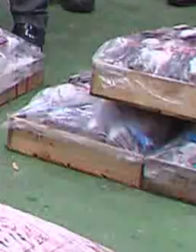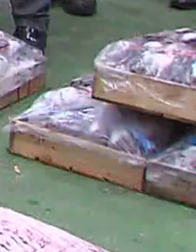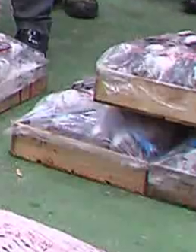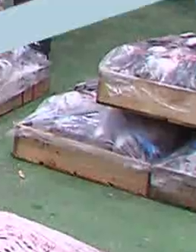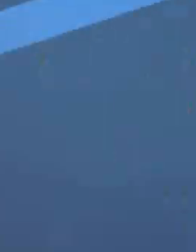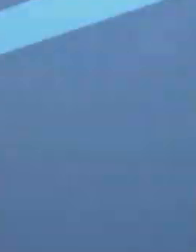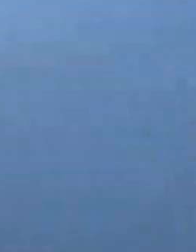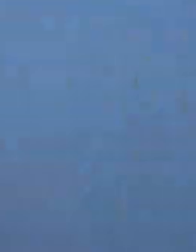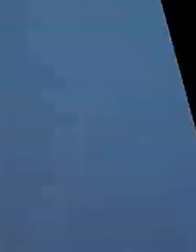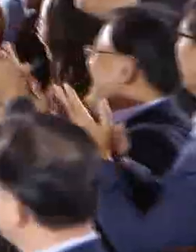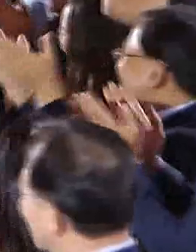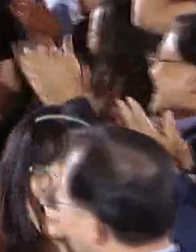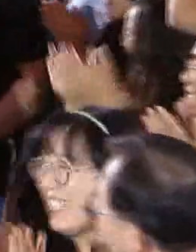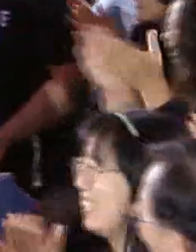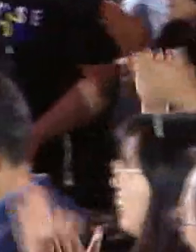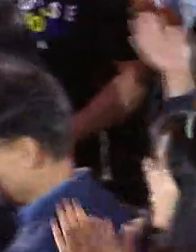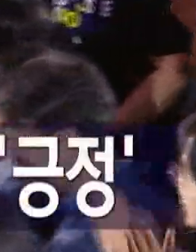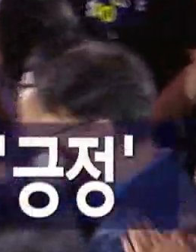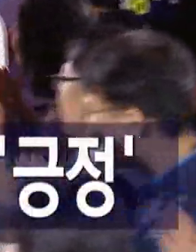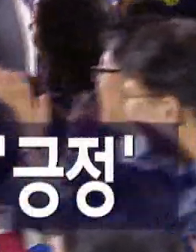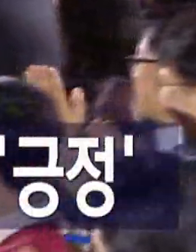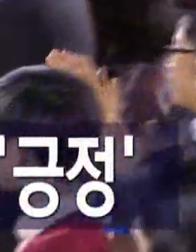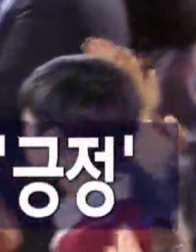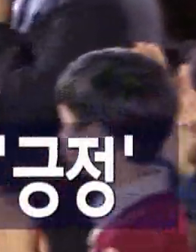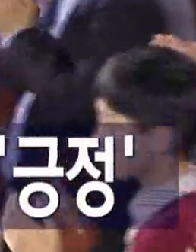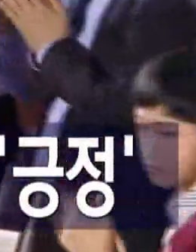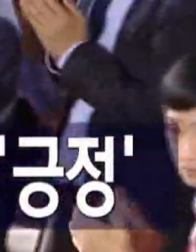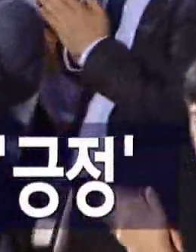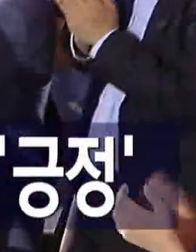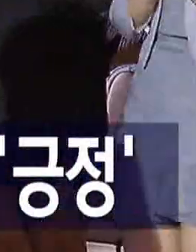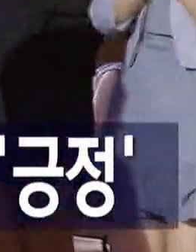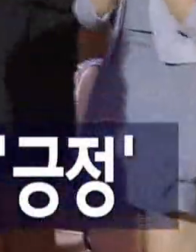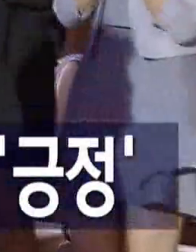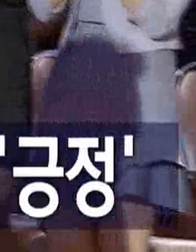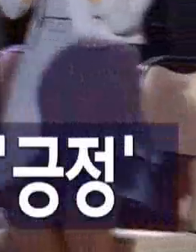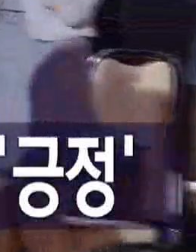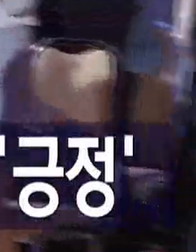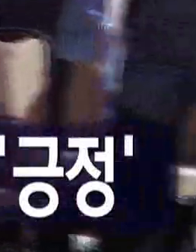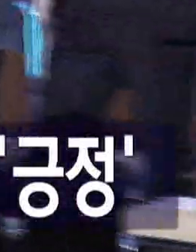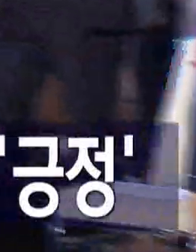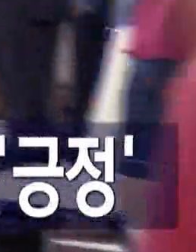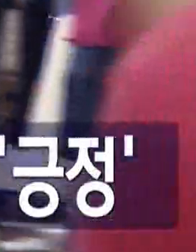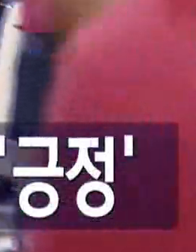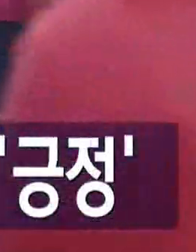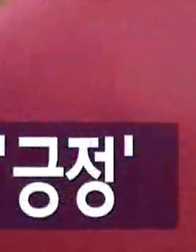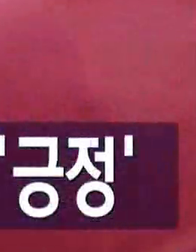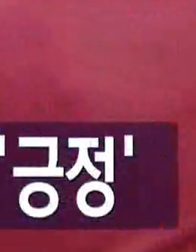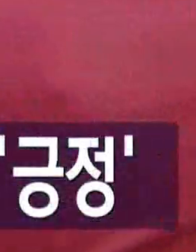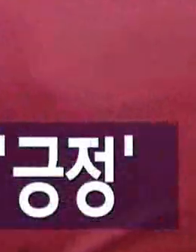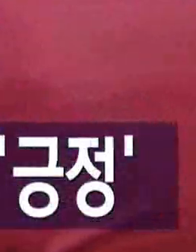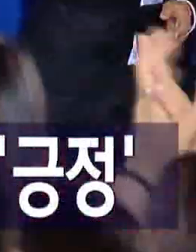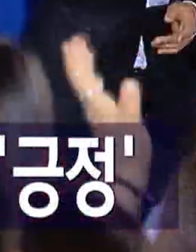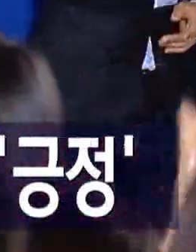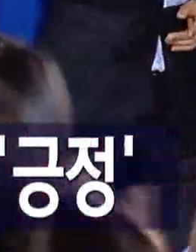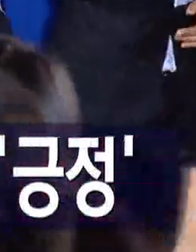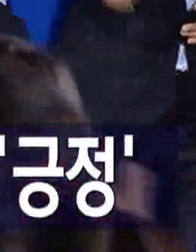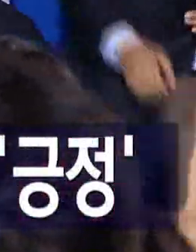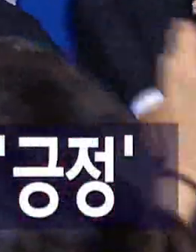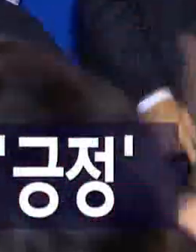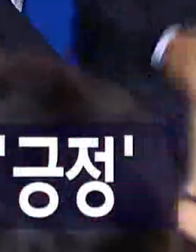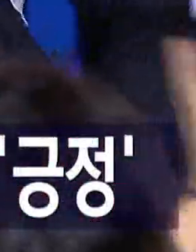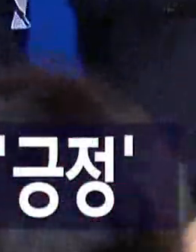기대했습니다 4월 총선을 앞두고 실시한 여론조사 어제에 이어 연휴 보도합니다 지오 민 10명 가운데